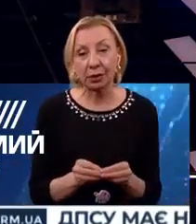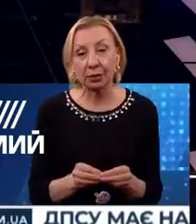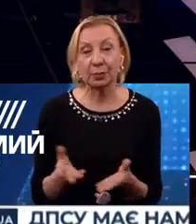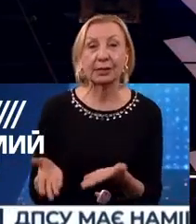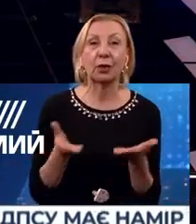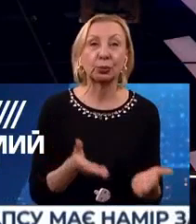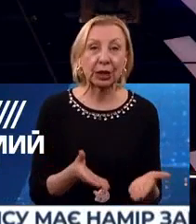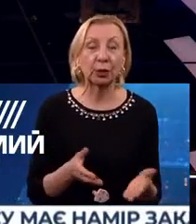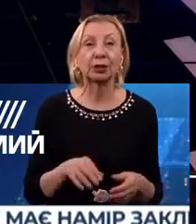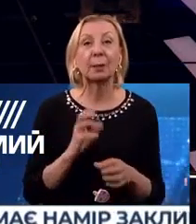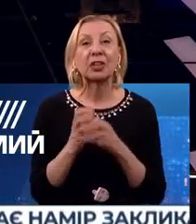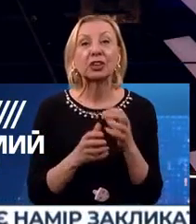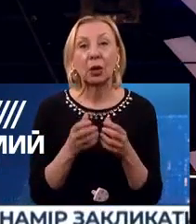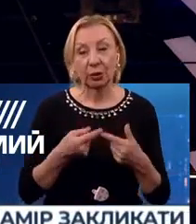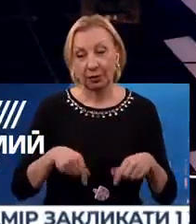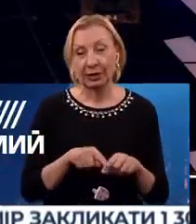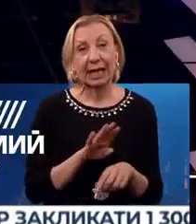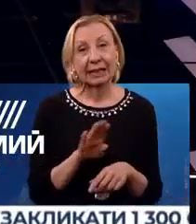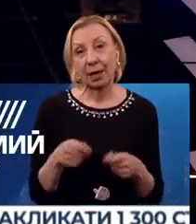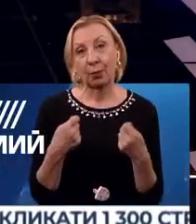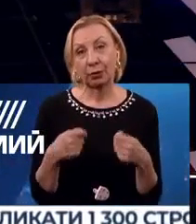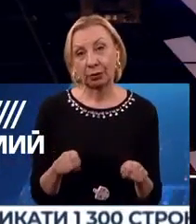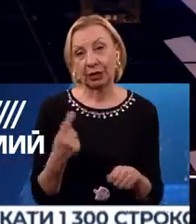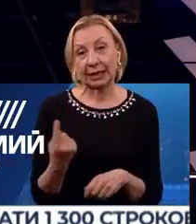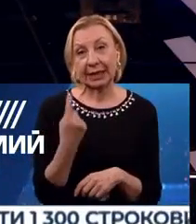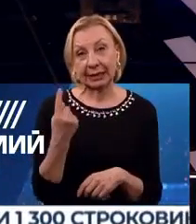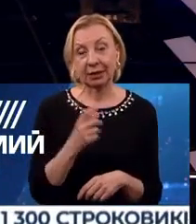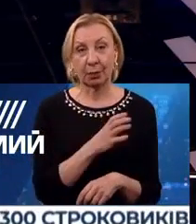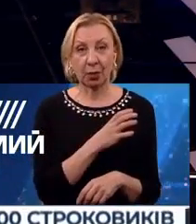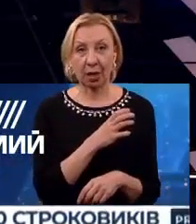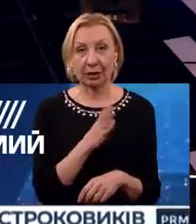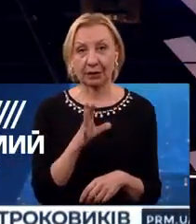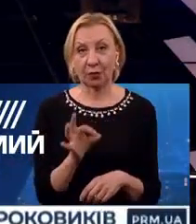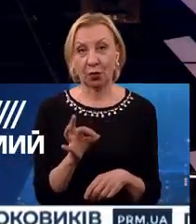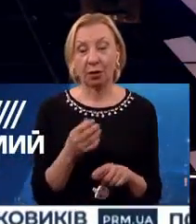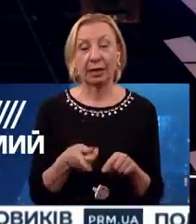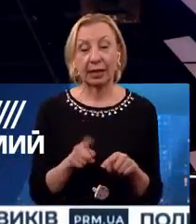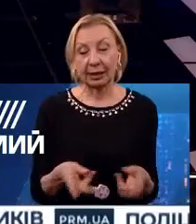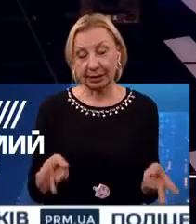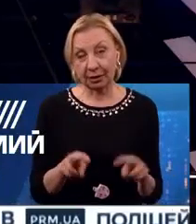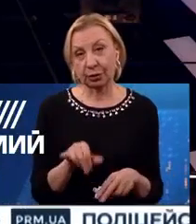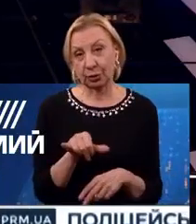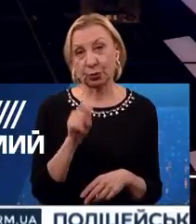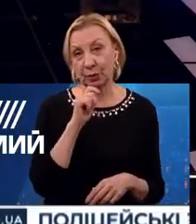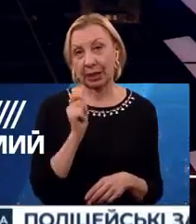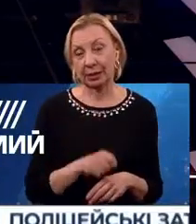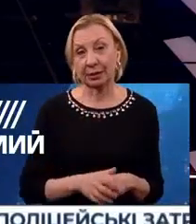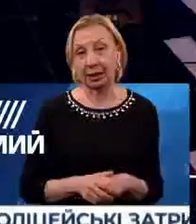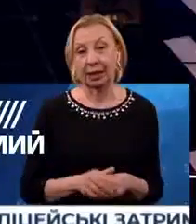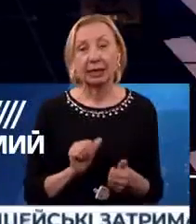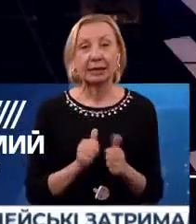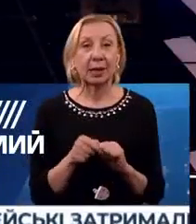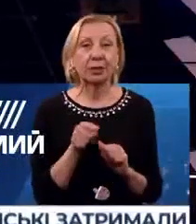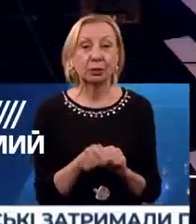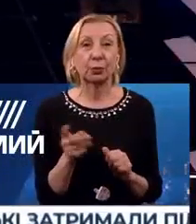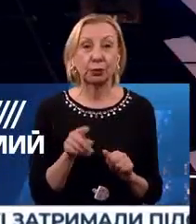міжнародні організації, але не продаючи задарма єдине багатство, яке залишилось у власності українців. Замість того, щоб